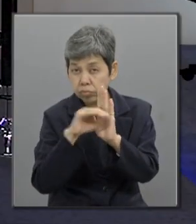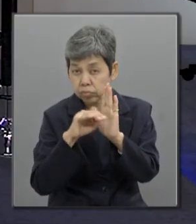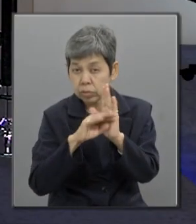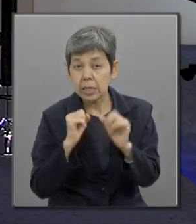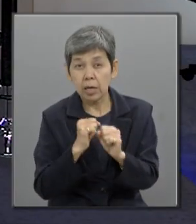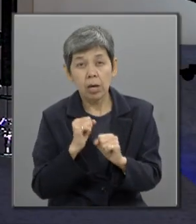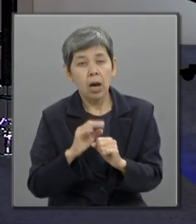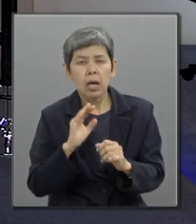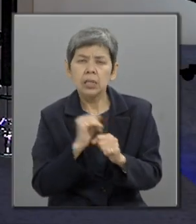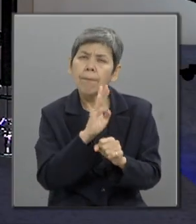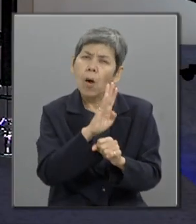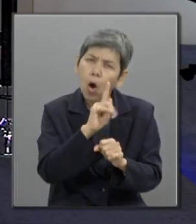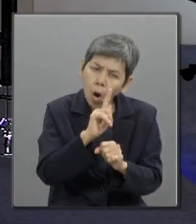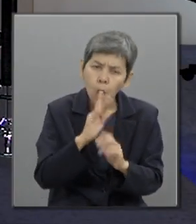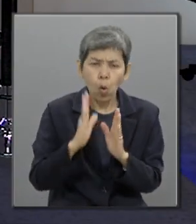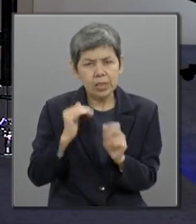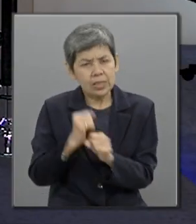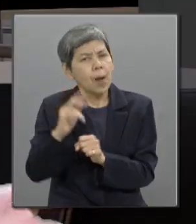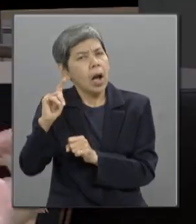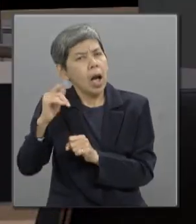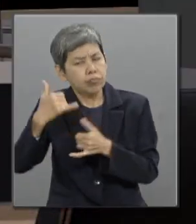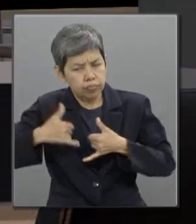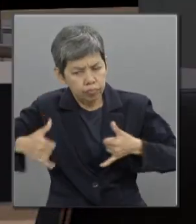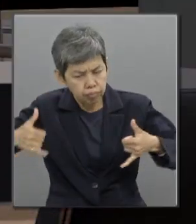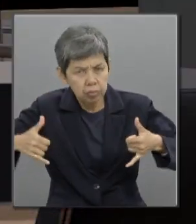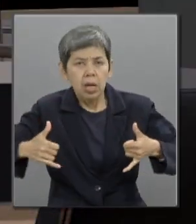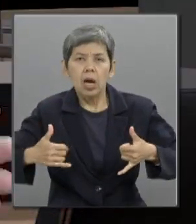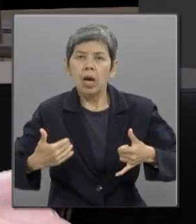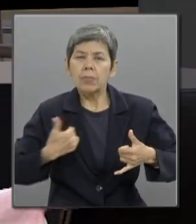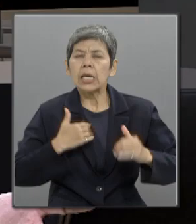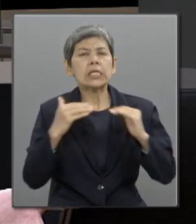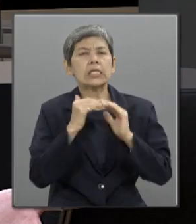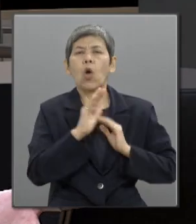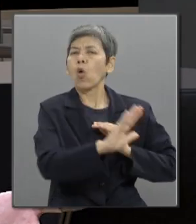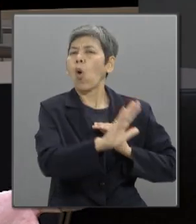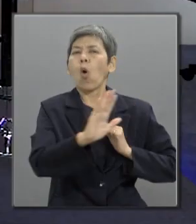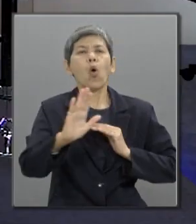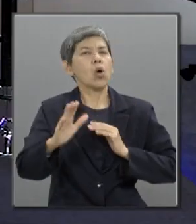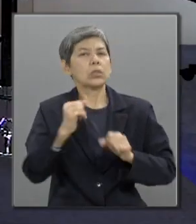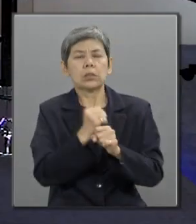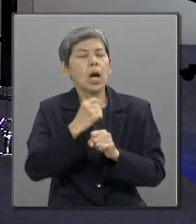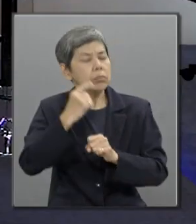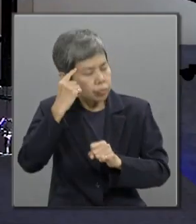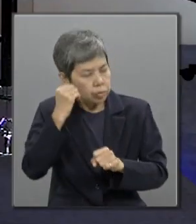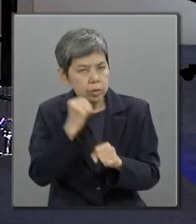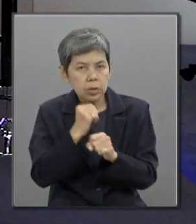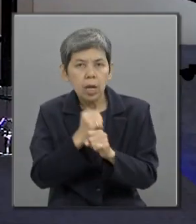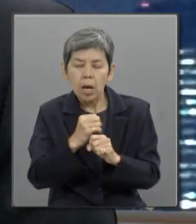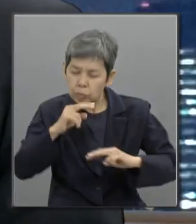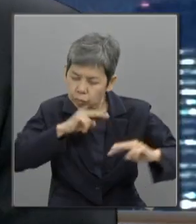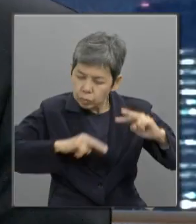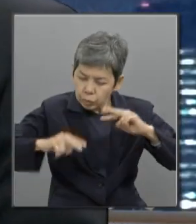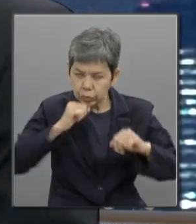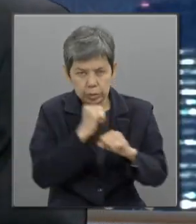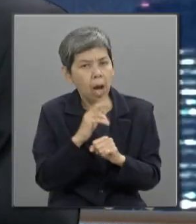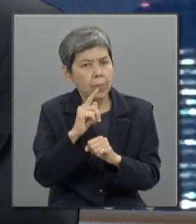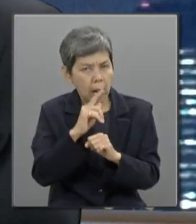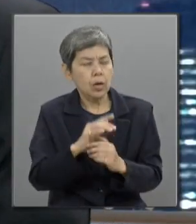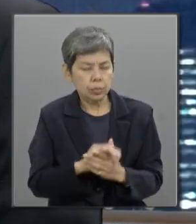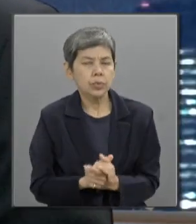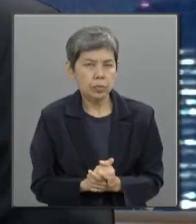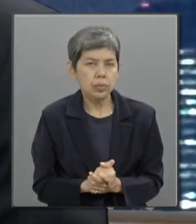บรรณาธิการข่าวและนักข่าวที่ออกมาเนี่ยบางครั้งมันก็จะเป็นสิ่งที่พวกเขาตกผลึกแล้วก็คือว่าผ่านการทำข่าวม